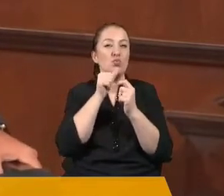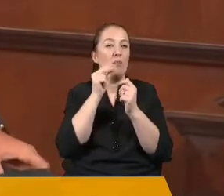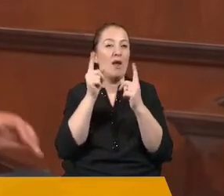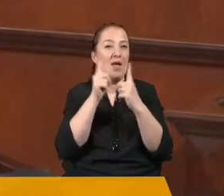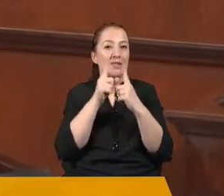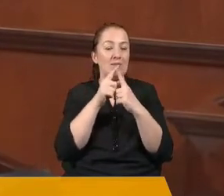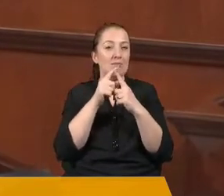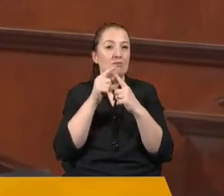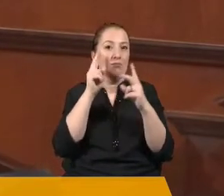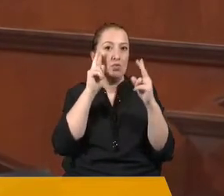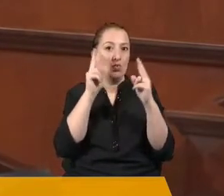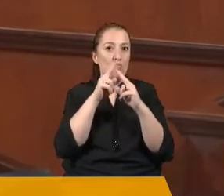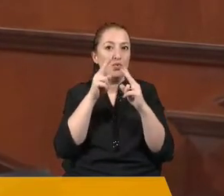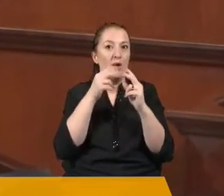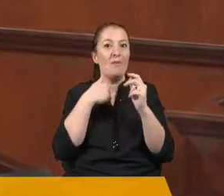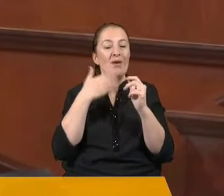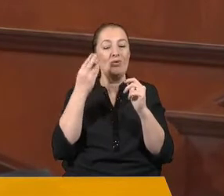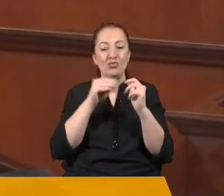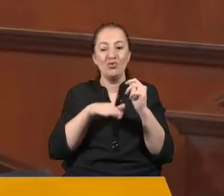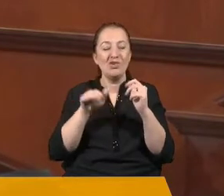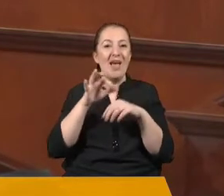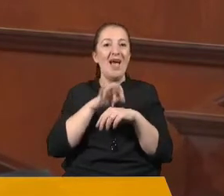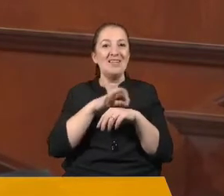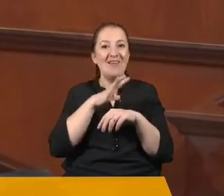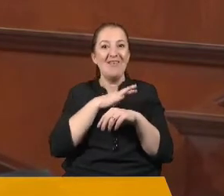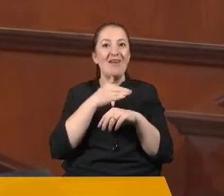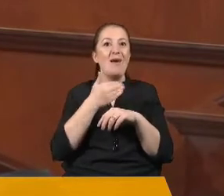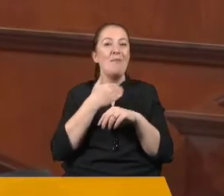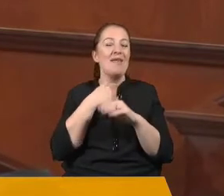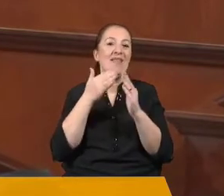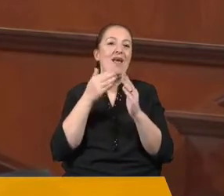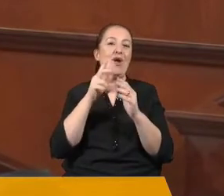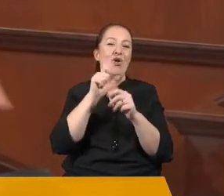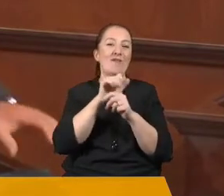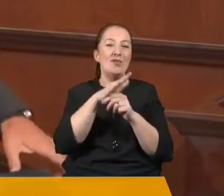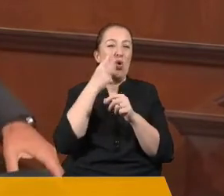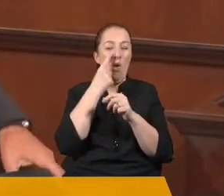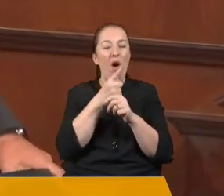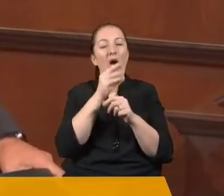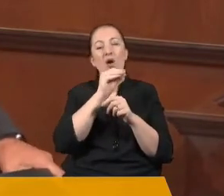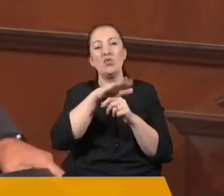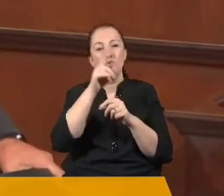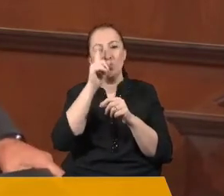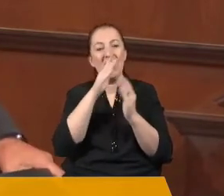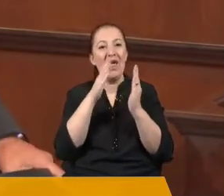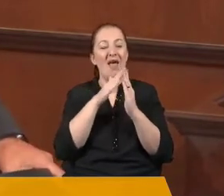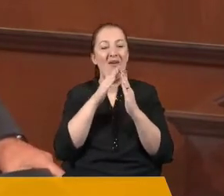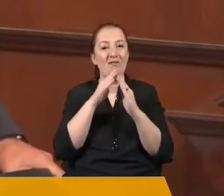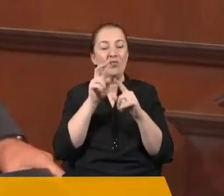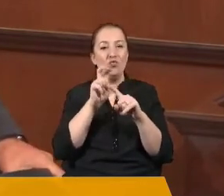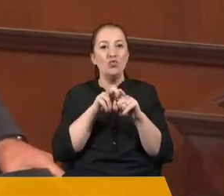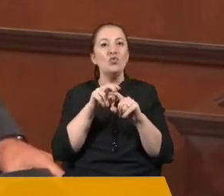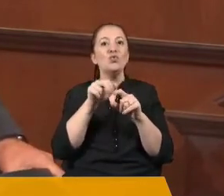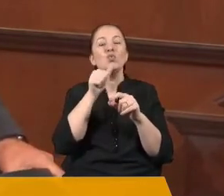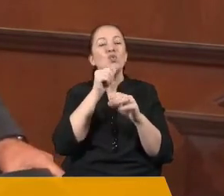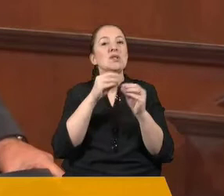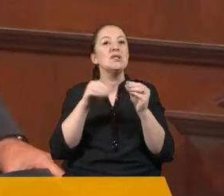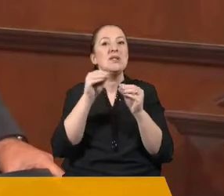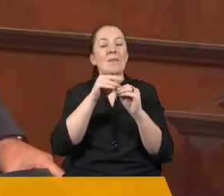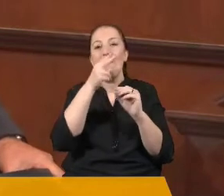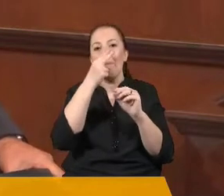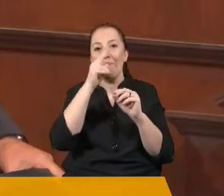yoktum. Çocuklarımın rahatsızlığı nedeniyle ben de karantina altındaydım. O mecliste su zammını